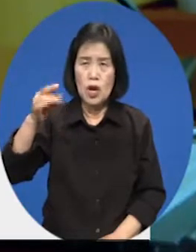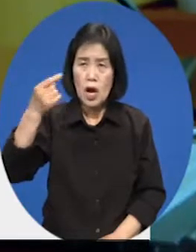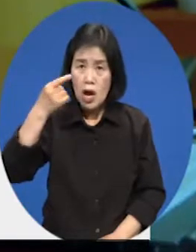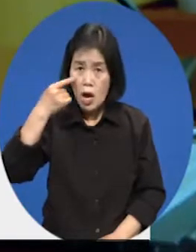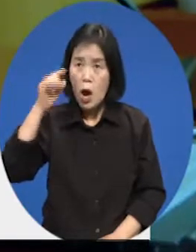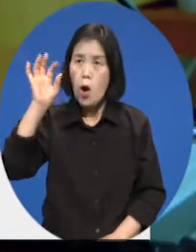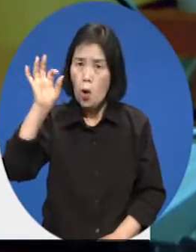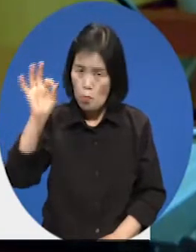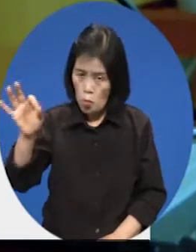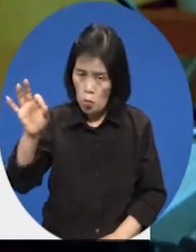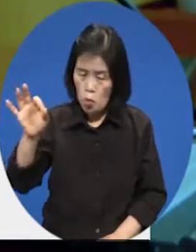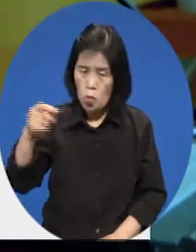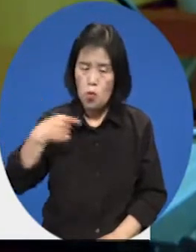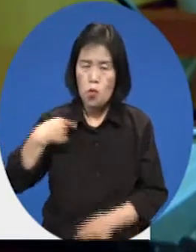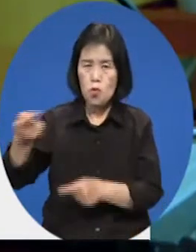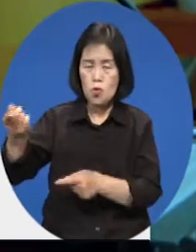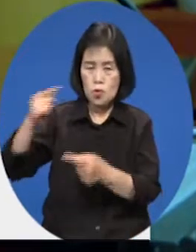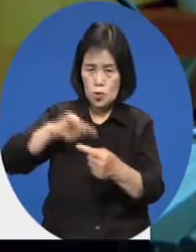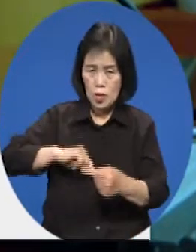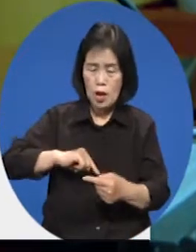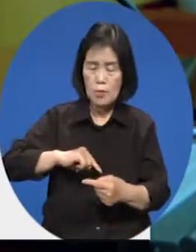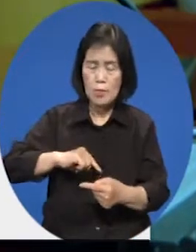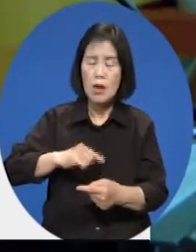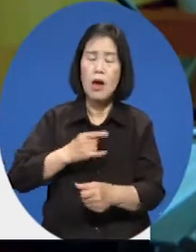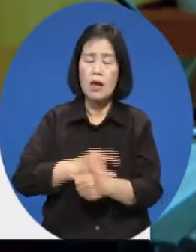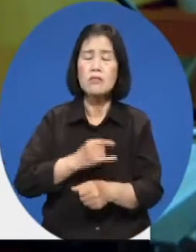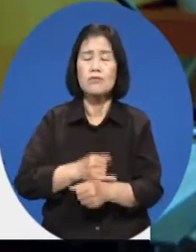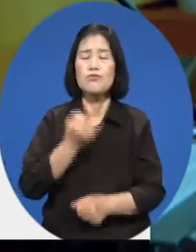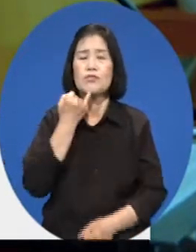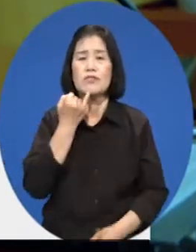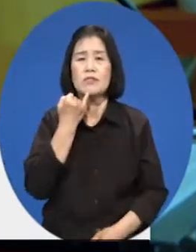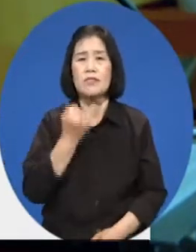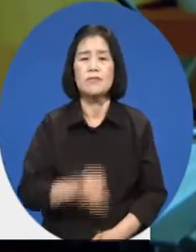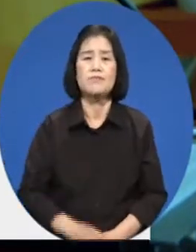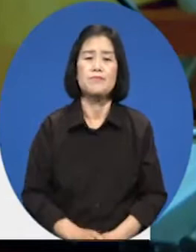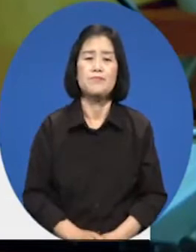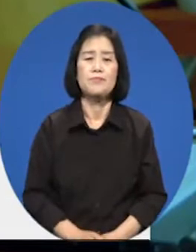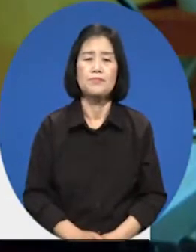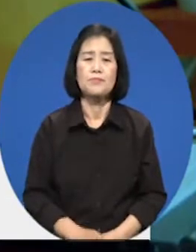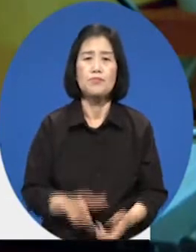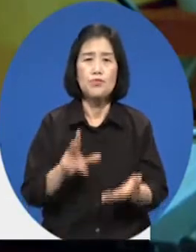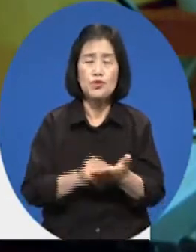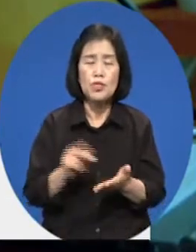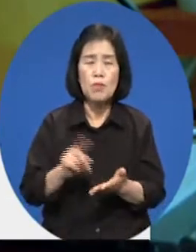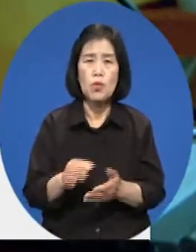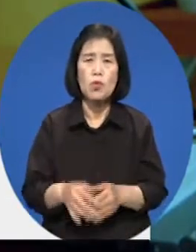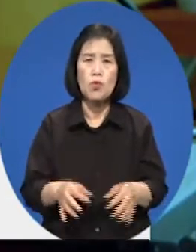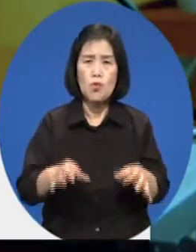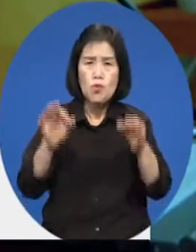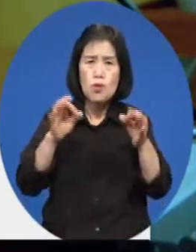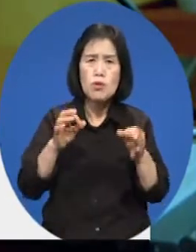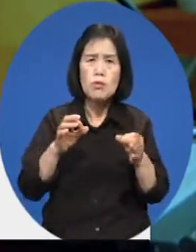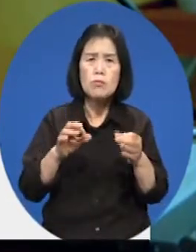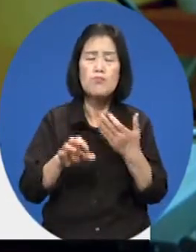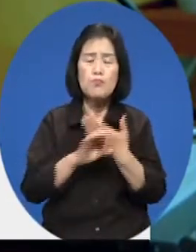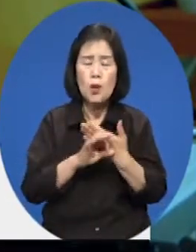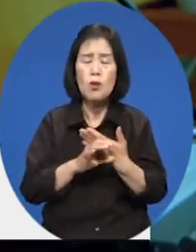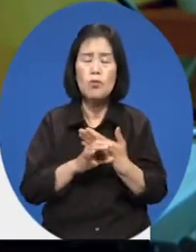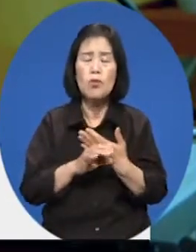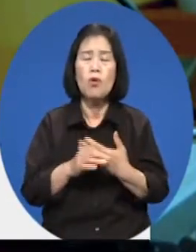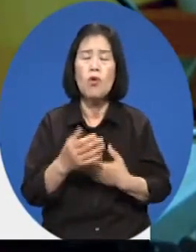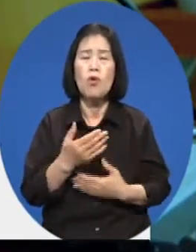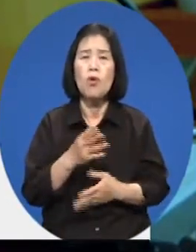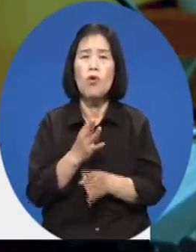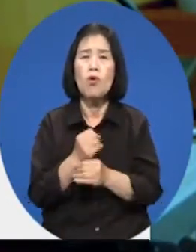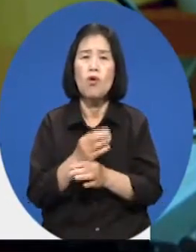것도 그렇게 나쁜 상황이라고는 보이지 않습니다만은 지금 이제 문제가 있습니다. 그러면 올리려고 그러면 언제 올려야 되느냐?